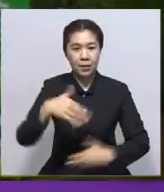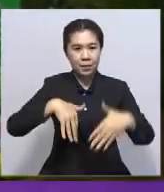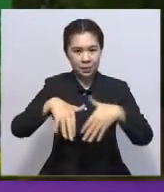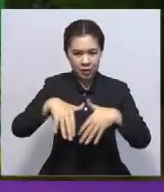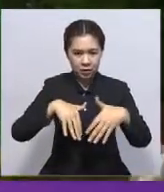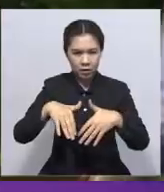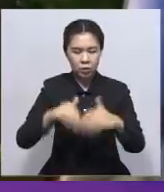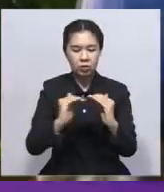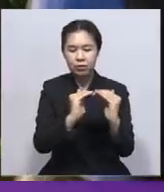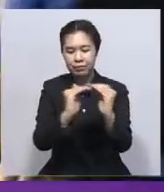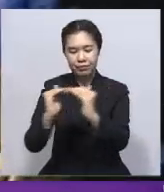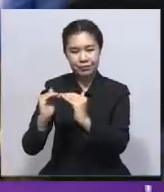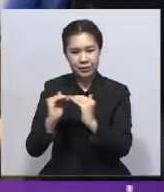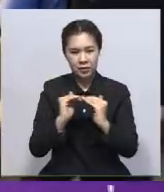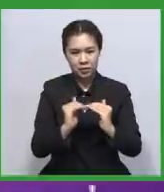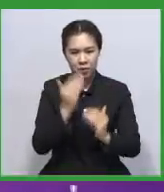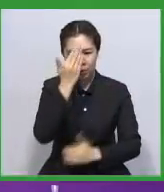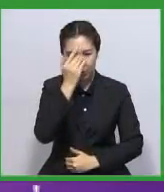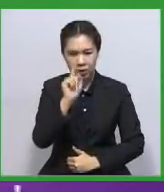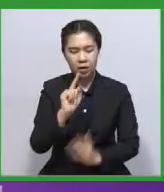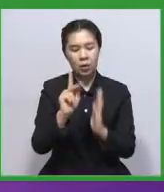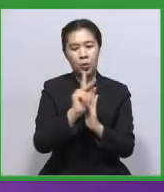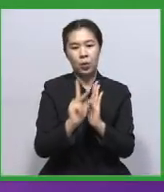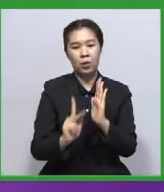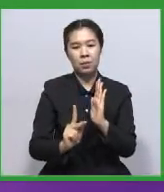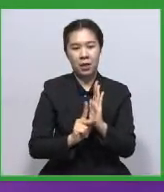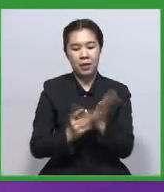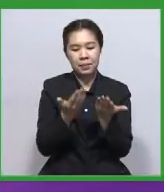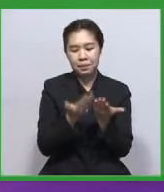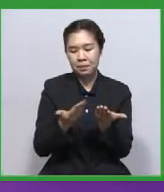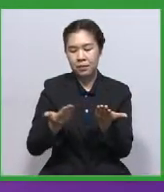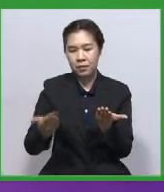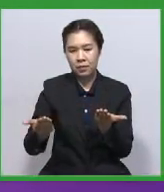มีความเท่าเทียมกันด้วยการออกกฎหมายหลายฉบับขึ้นมารองรับ